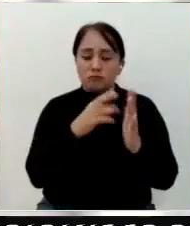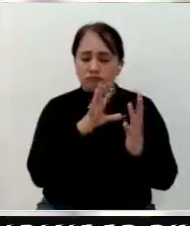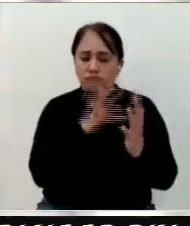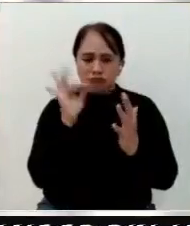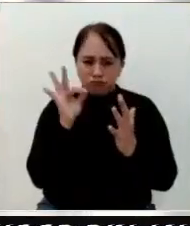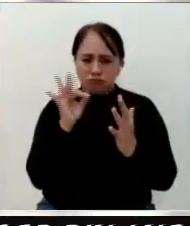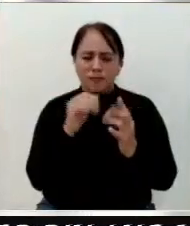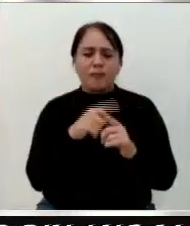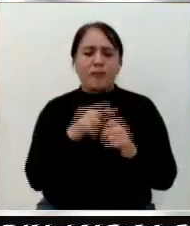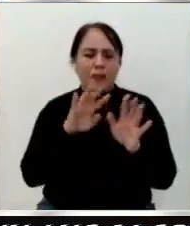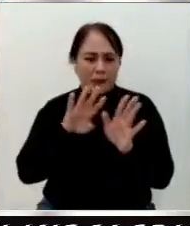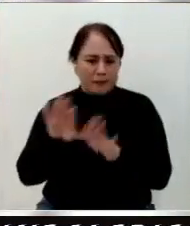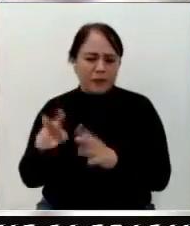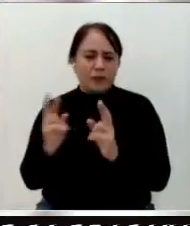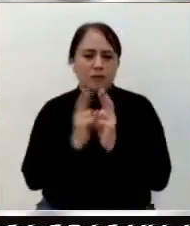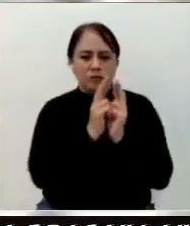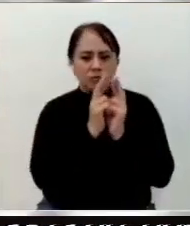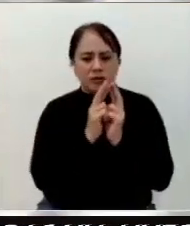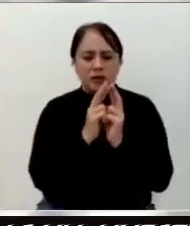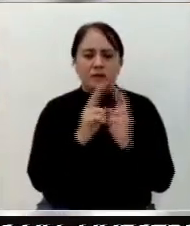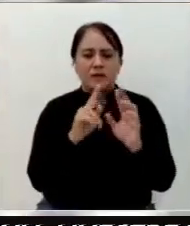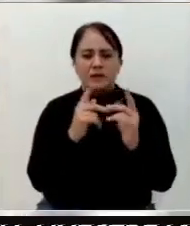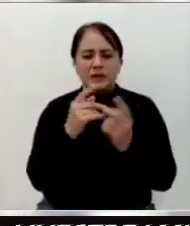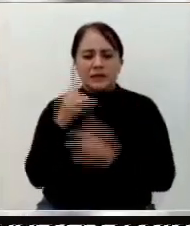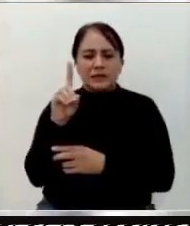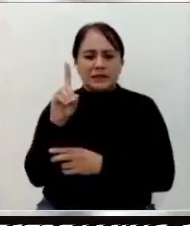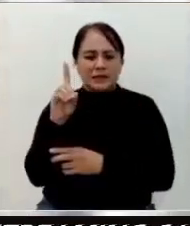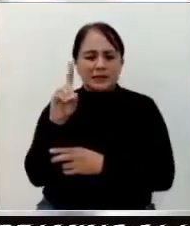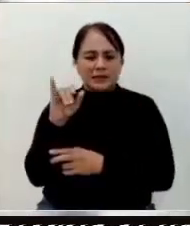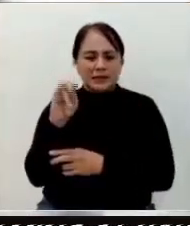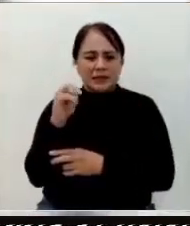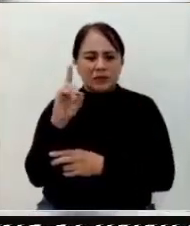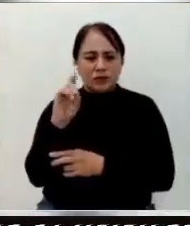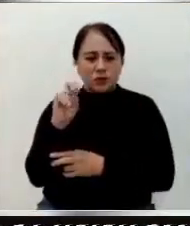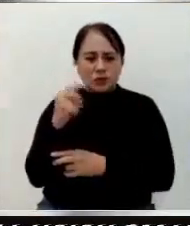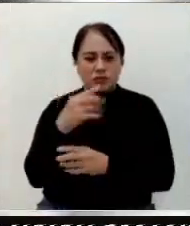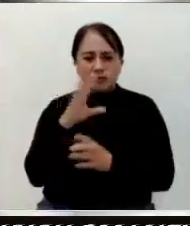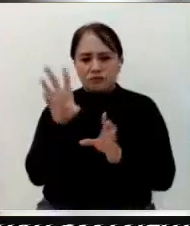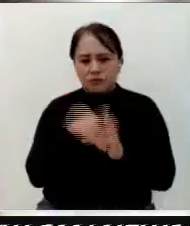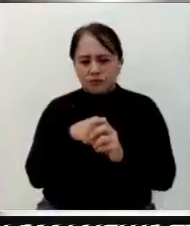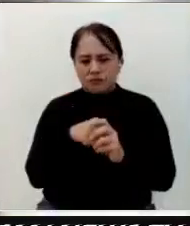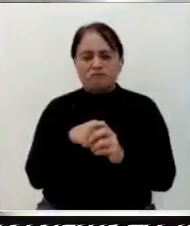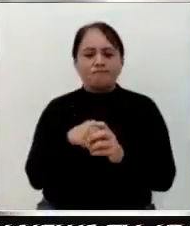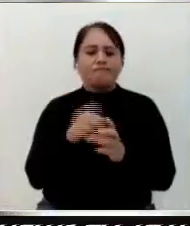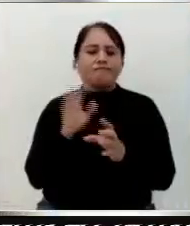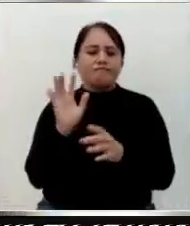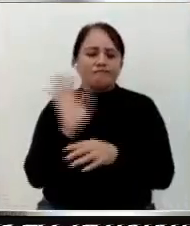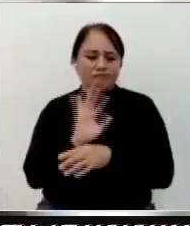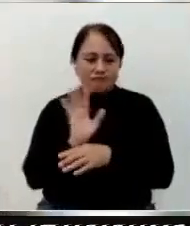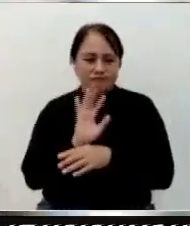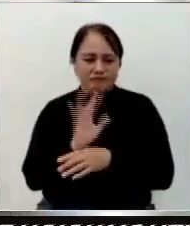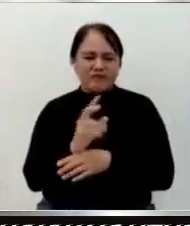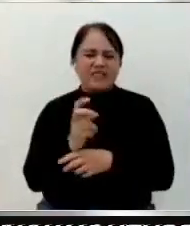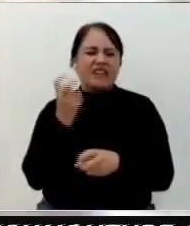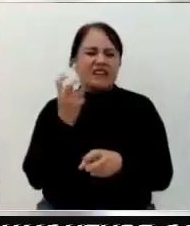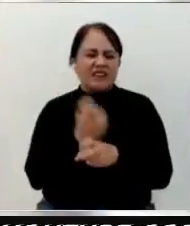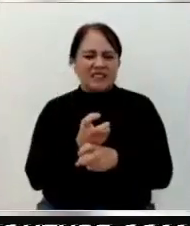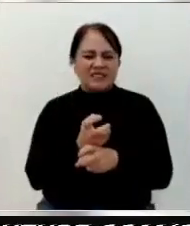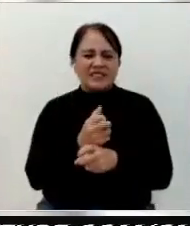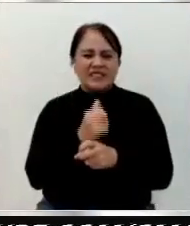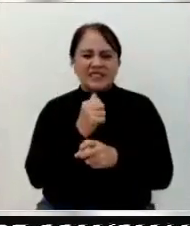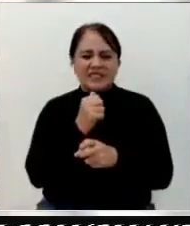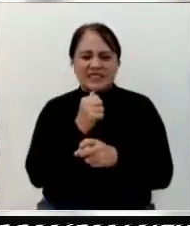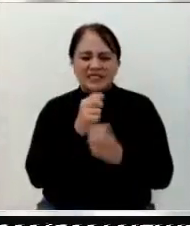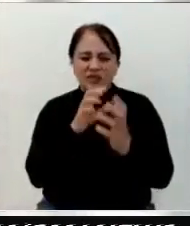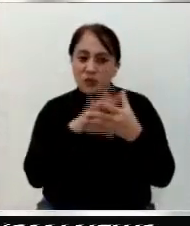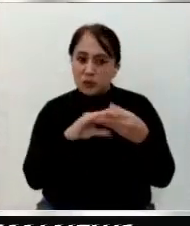nila ito ni Dingdong Dantes na may special participation sa pelikula mahirap daw hindian ng storya kasi yung kwento